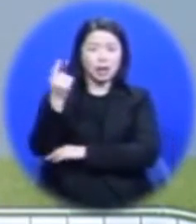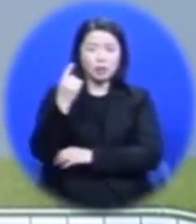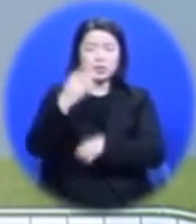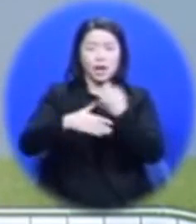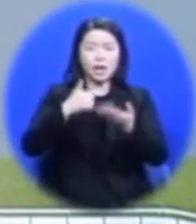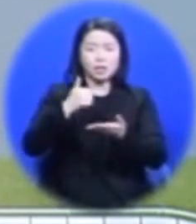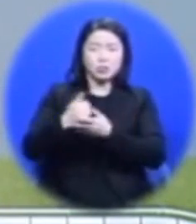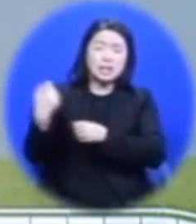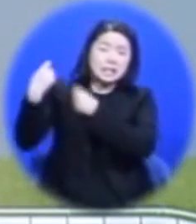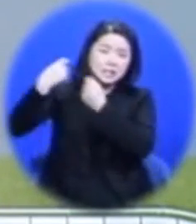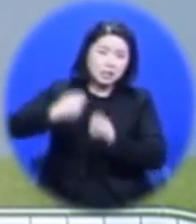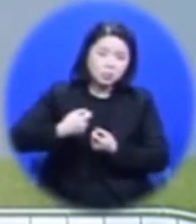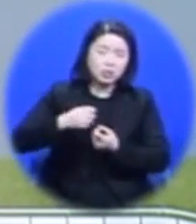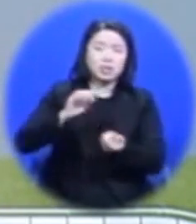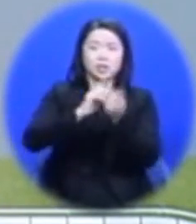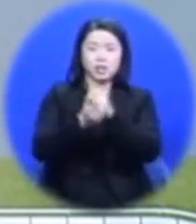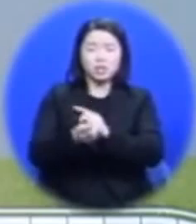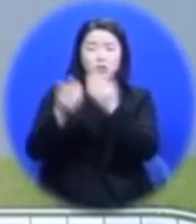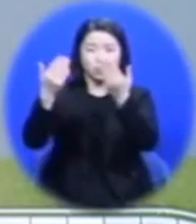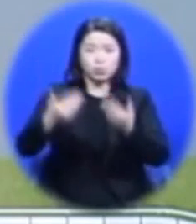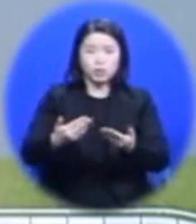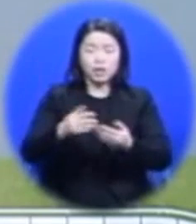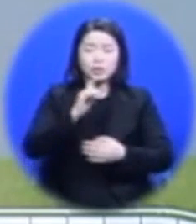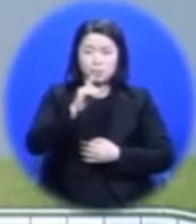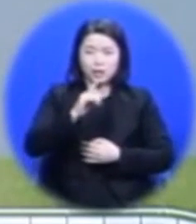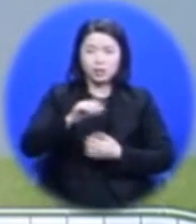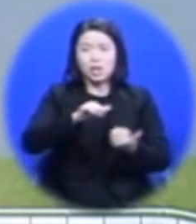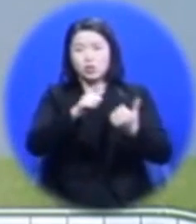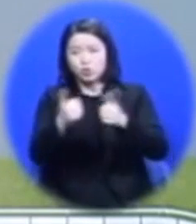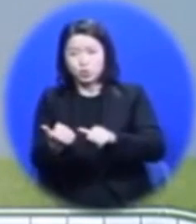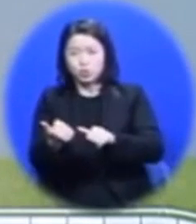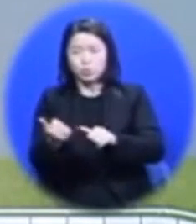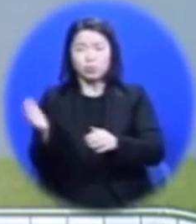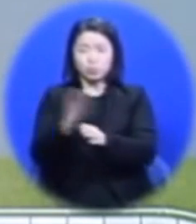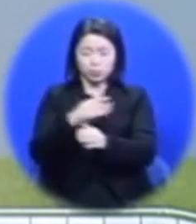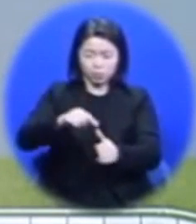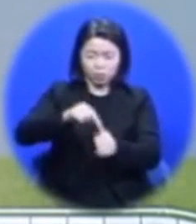하나님이 져주신다는 말은 우리를 죽음에서 건져주셨다.